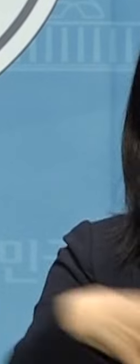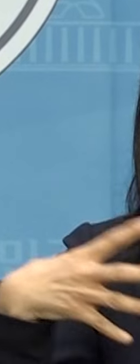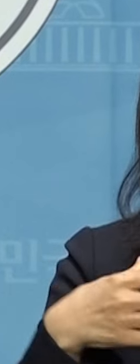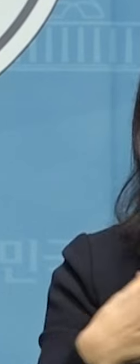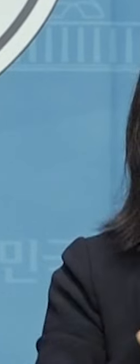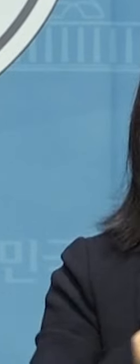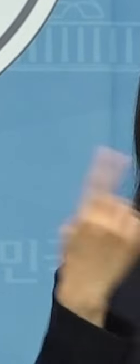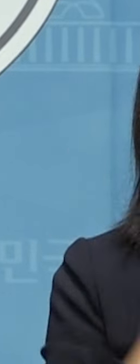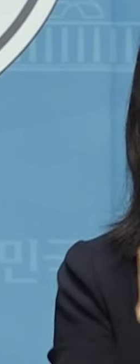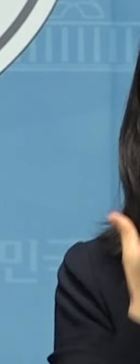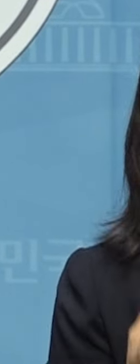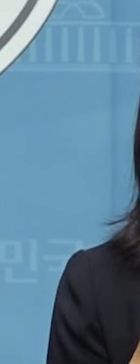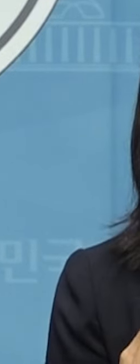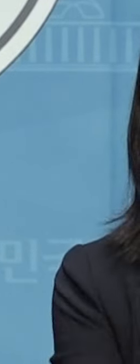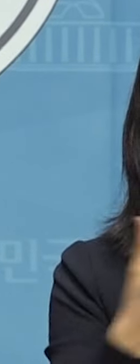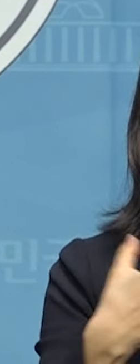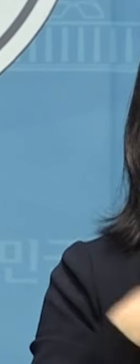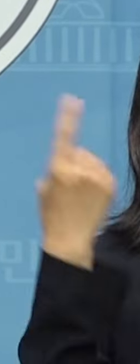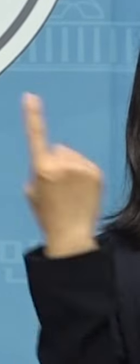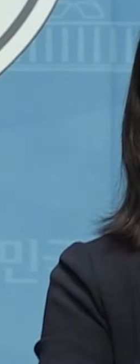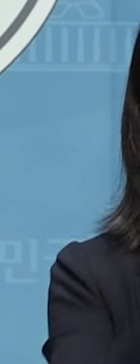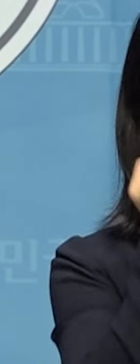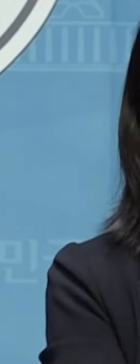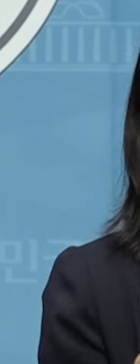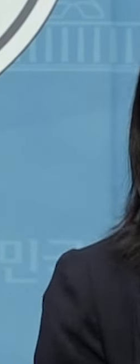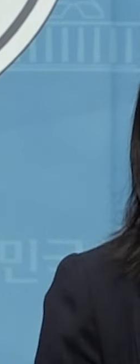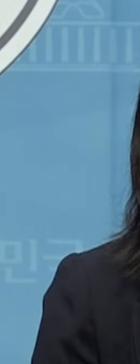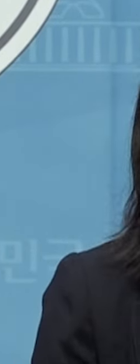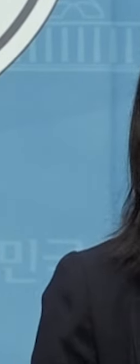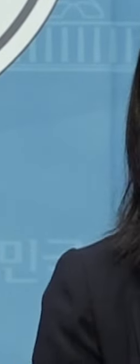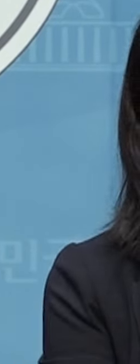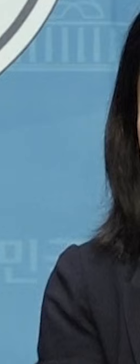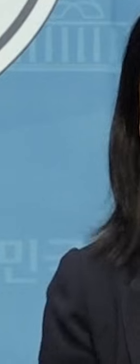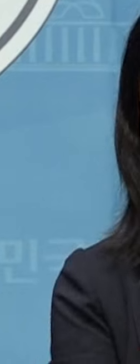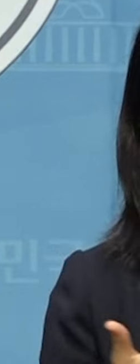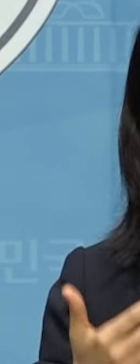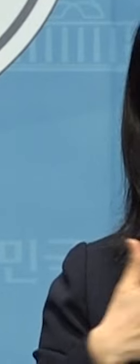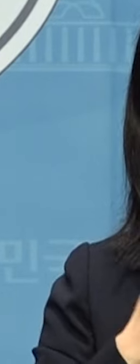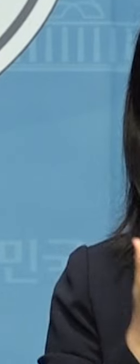초게 될 것입니다 그 되 전